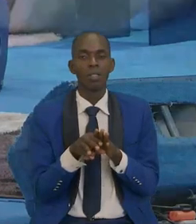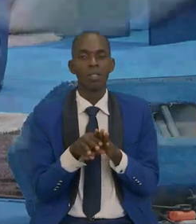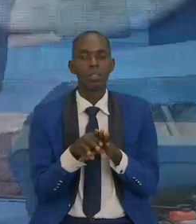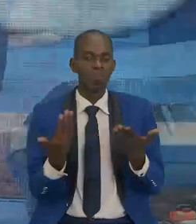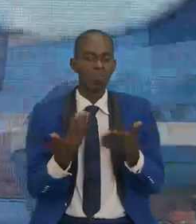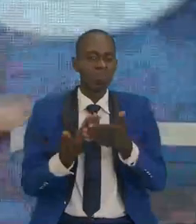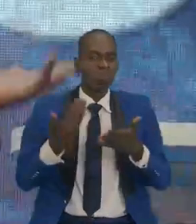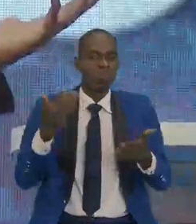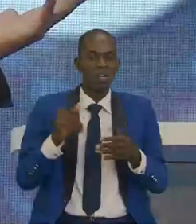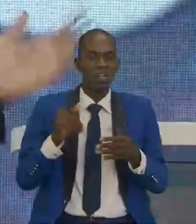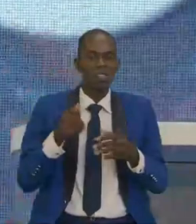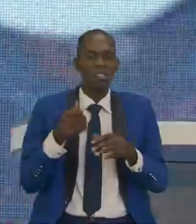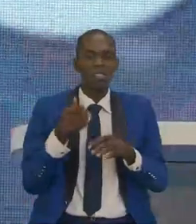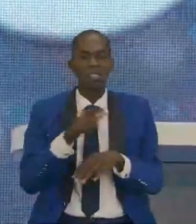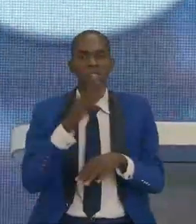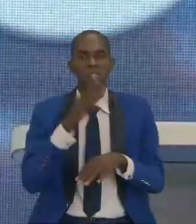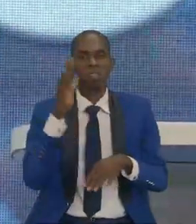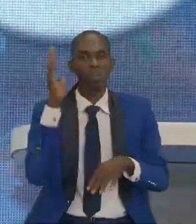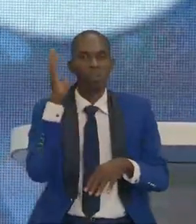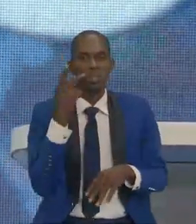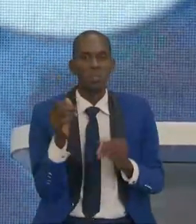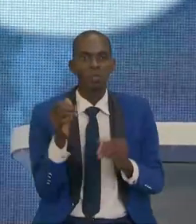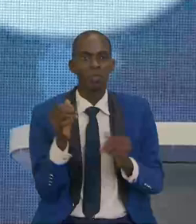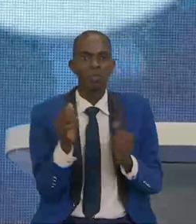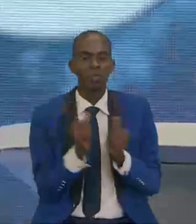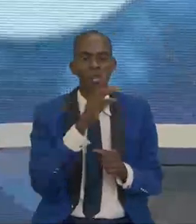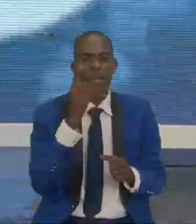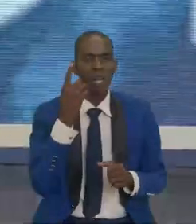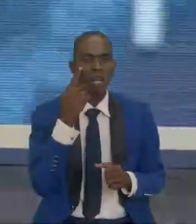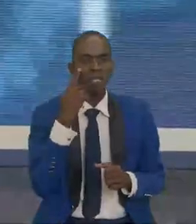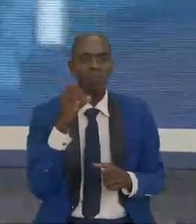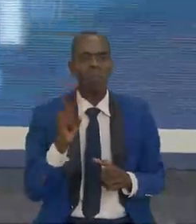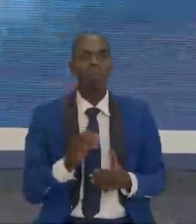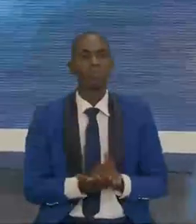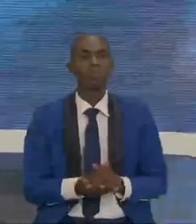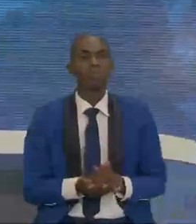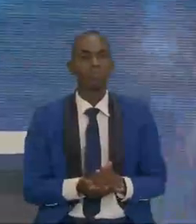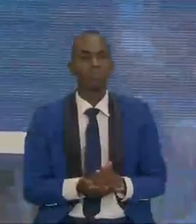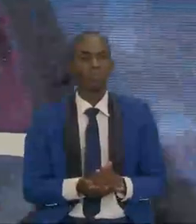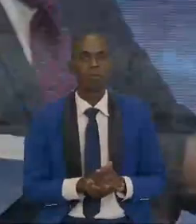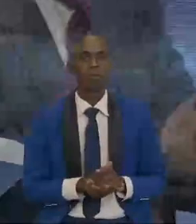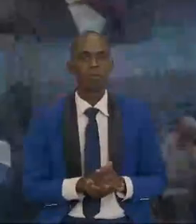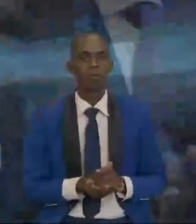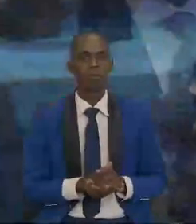Qu'ils ont fermé le cœur de peur qu'ils le voient de leurs yeux,